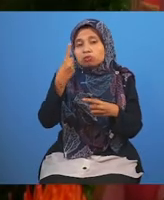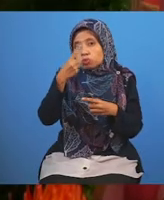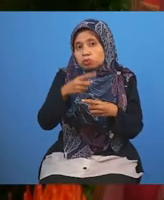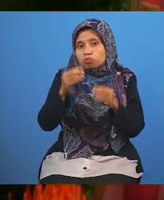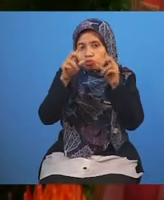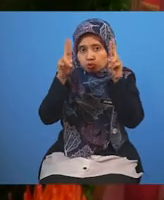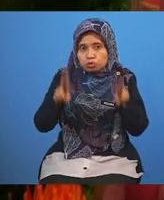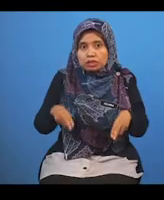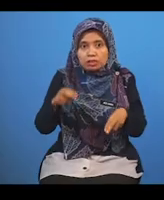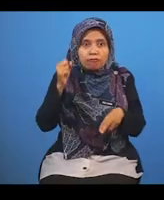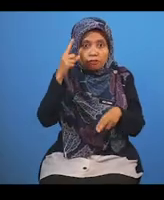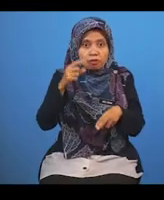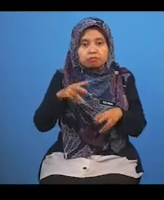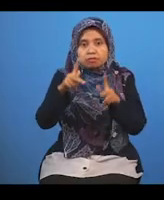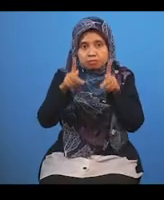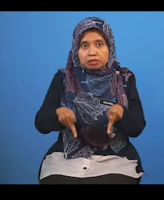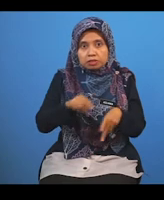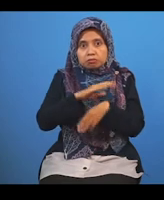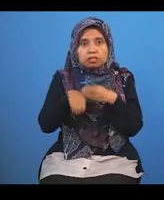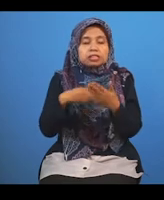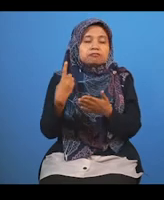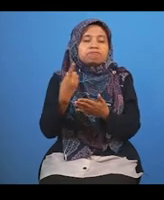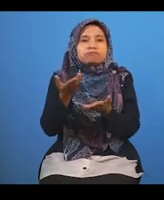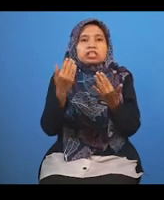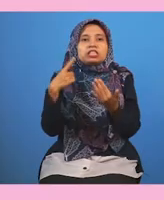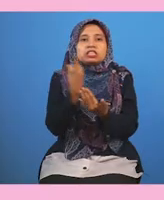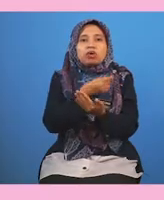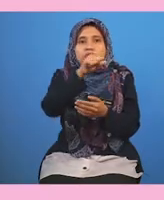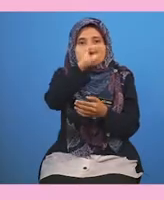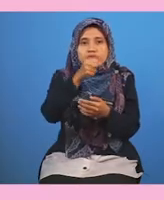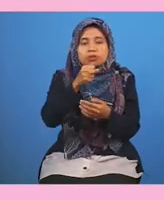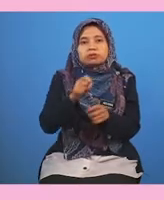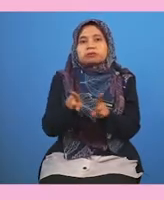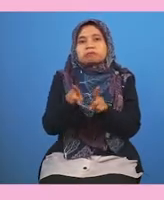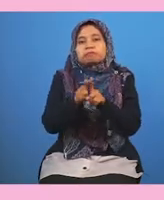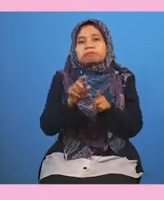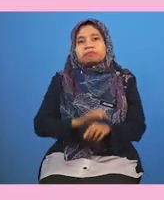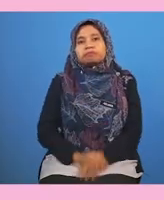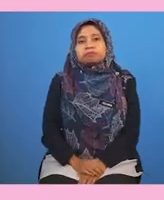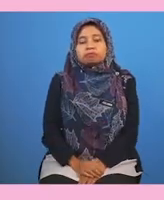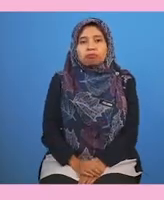para pelajar sekalian, mari kita cuba menjawab beberapa soalan.